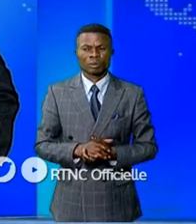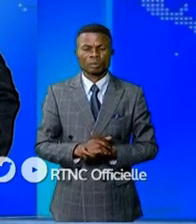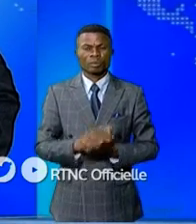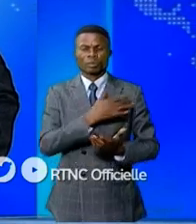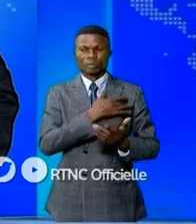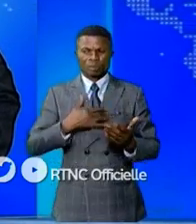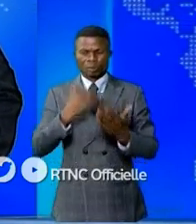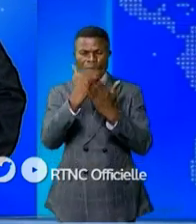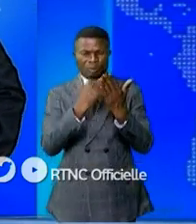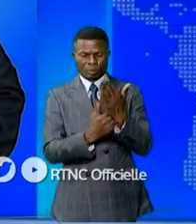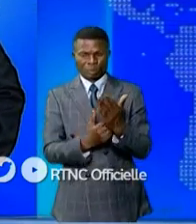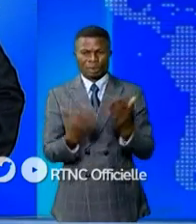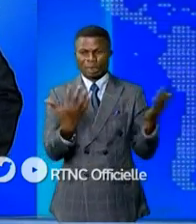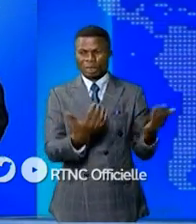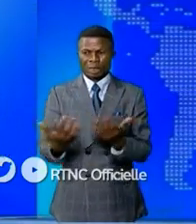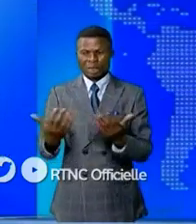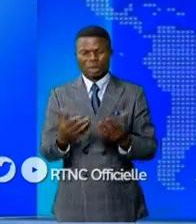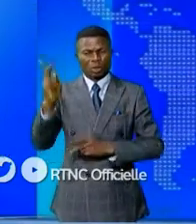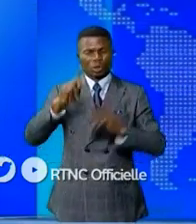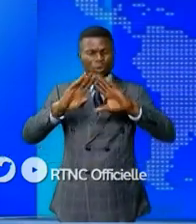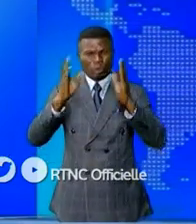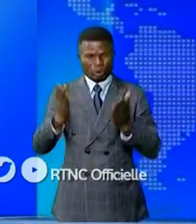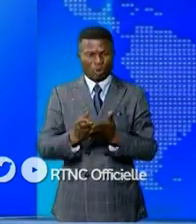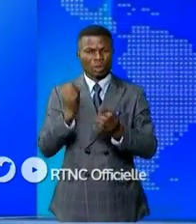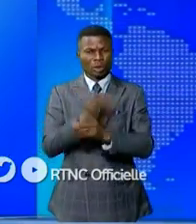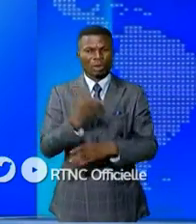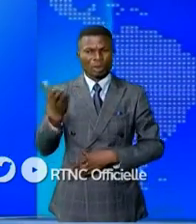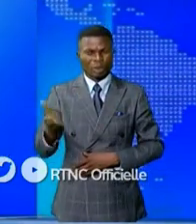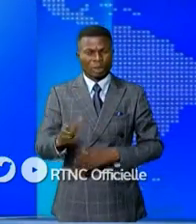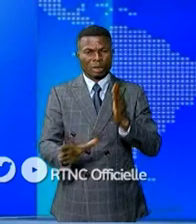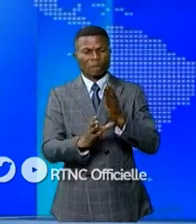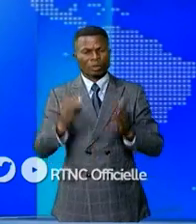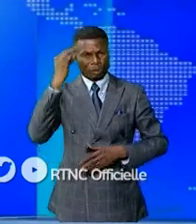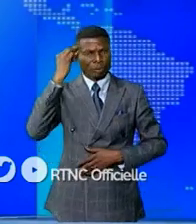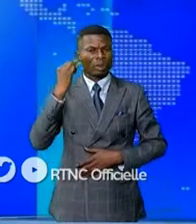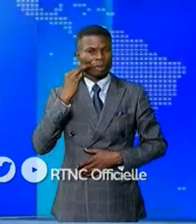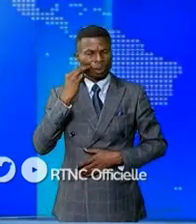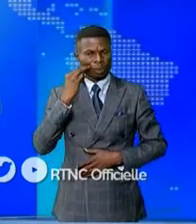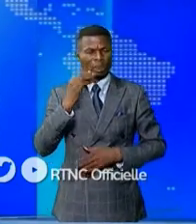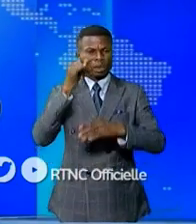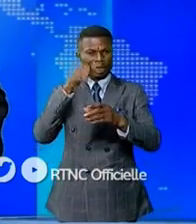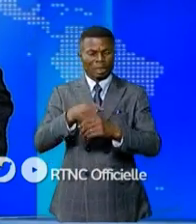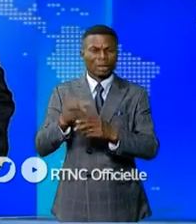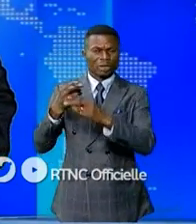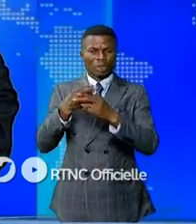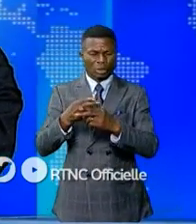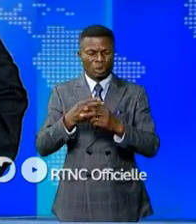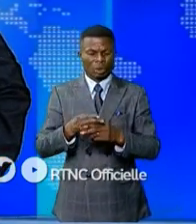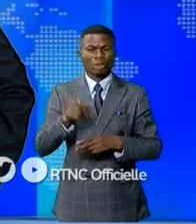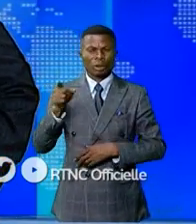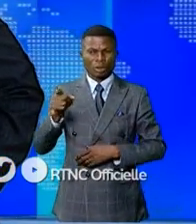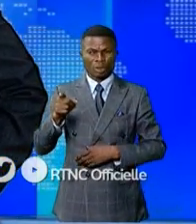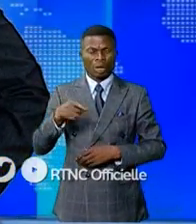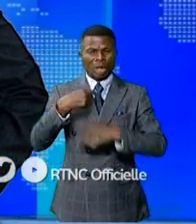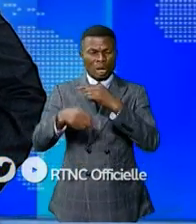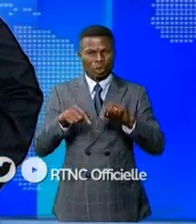L'identification numérique de la population sera bientôt une réalité en RDC. Le vice-premier ministre, ministre de l'Intérieur et Sécurité Gilbert Kankondé, a